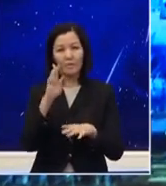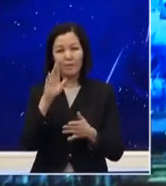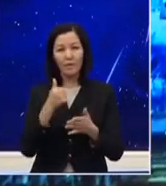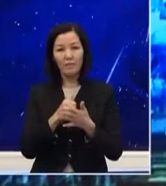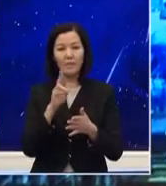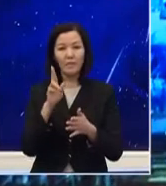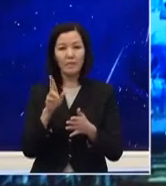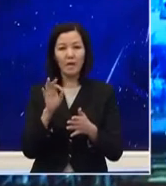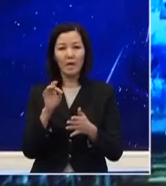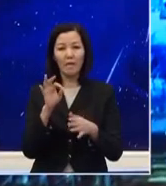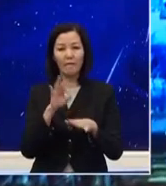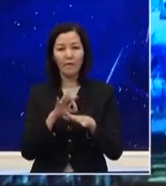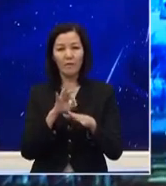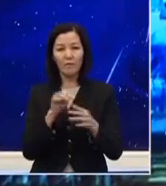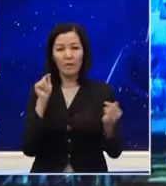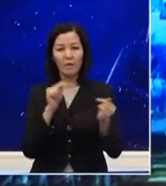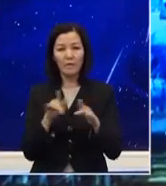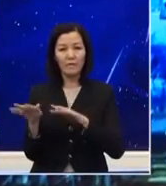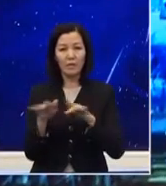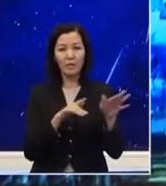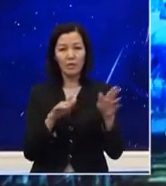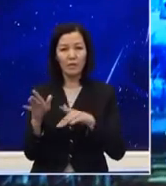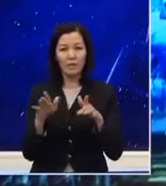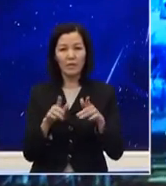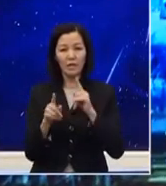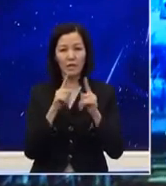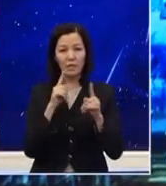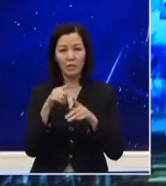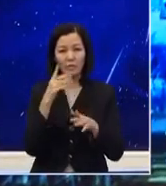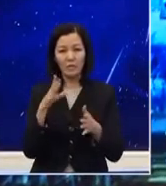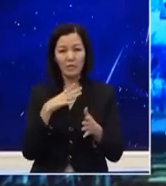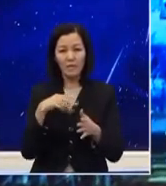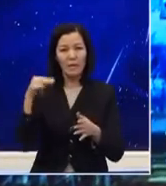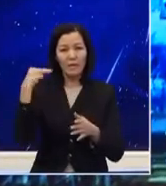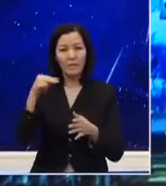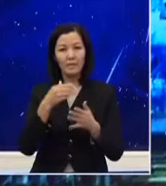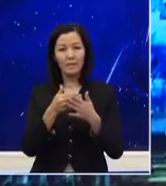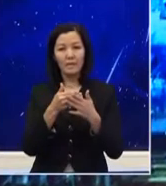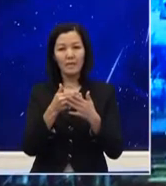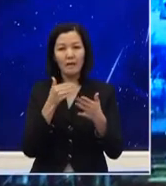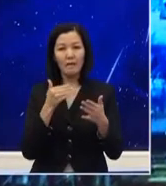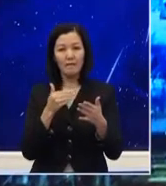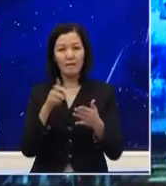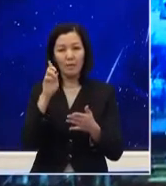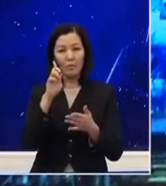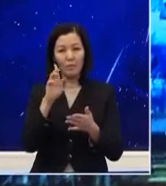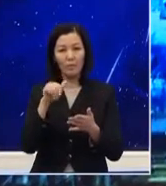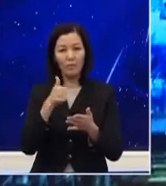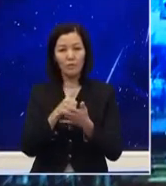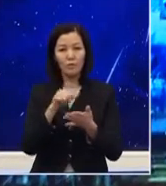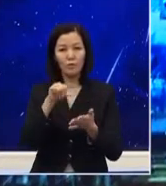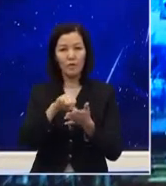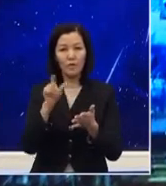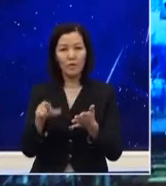коронавирус індетінің таралуына қарсы іс-қимыл шарасы жөніндегі кеңесте осылай деді. Президент алдында үкімет мүшелері, бірқатар